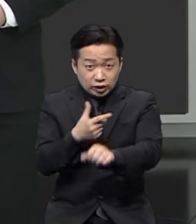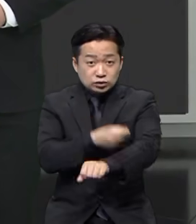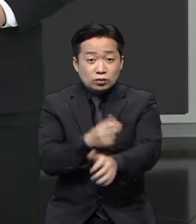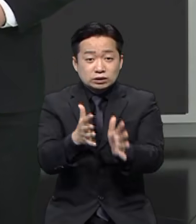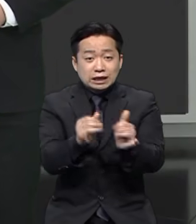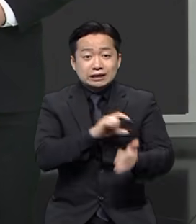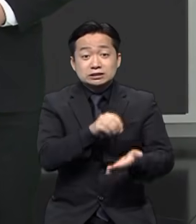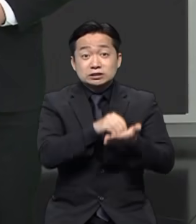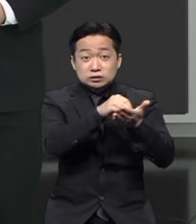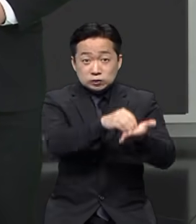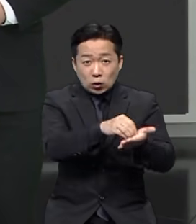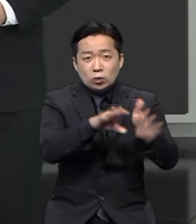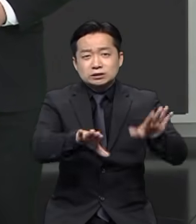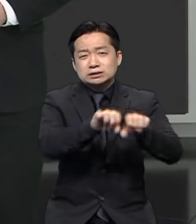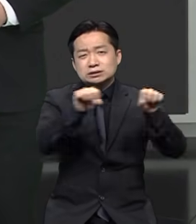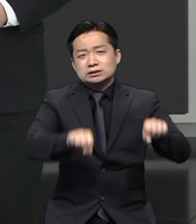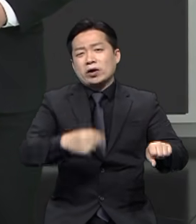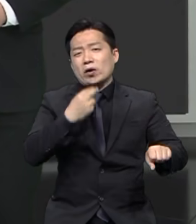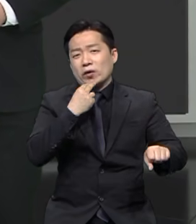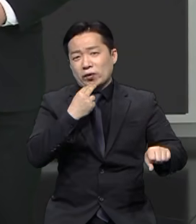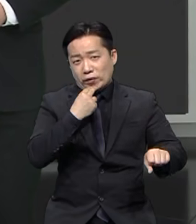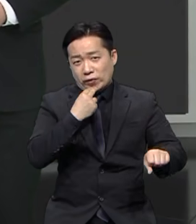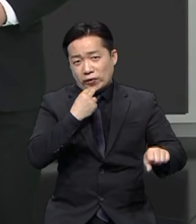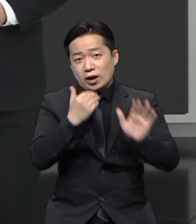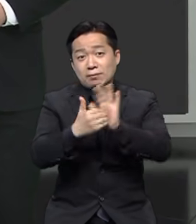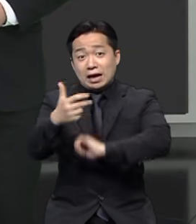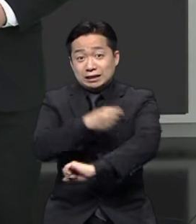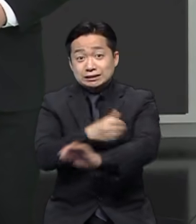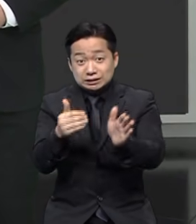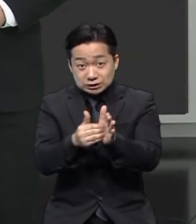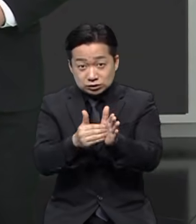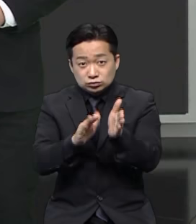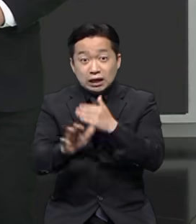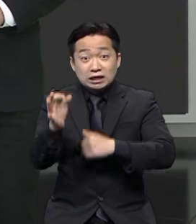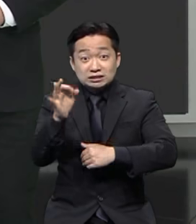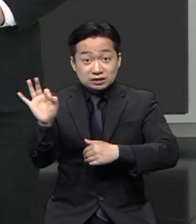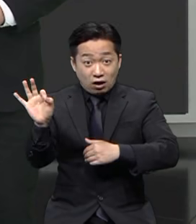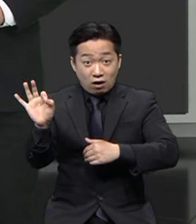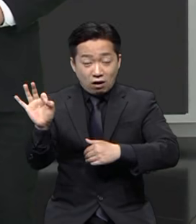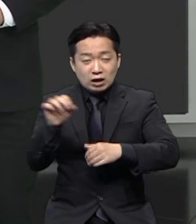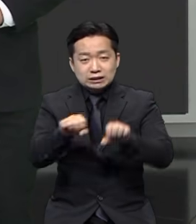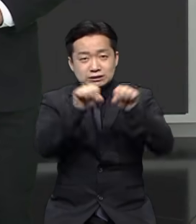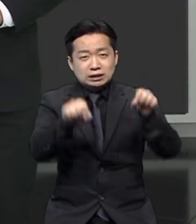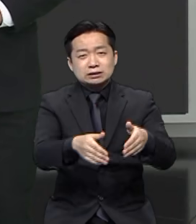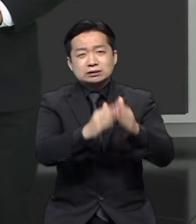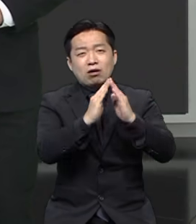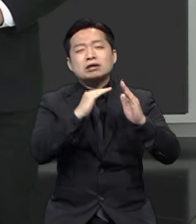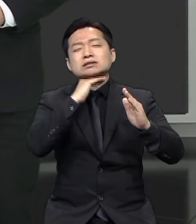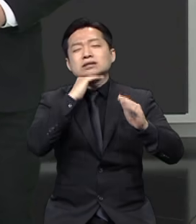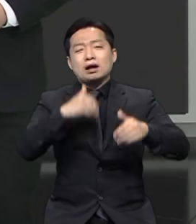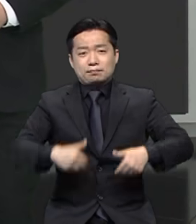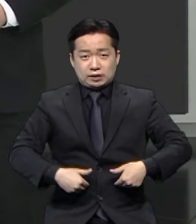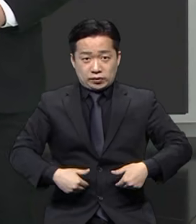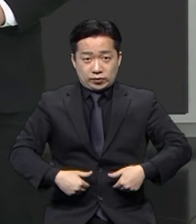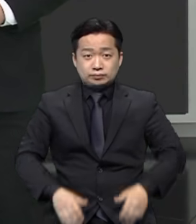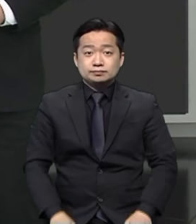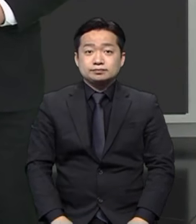접종자로 등록하는 체계가 아직 갖춰지지 않아서 백신을 맞았다고 인정을 받으려면 등록 시스템이 생길 때까지 기다려야